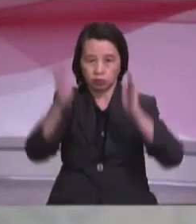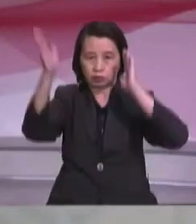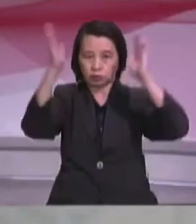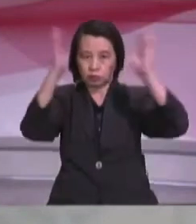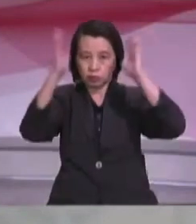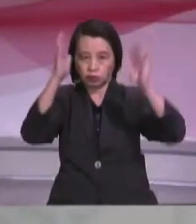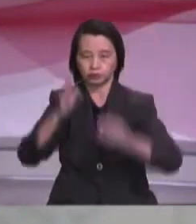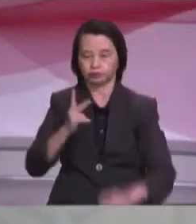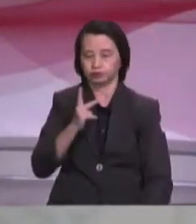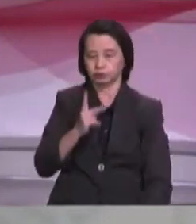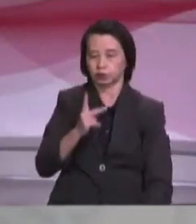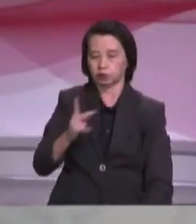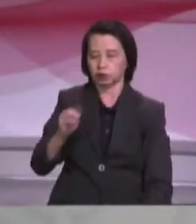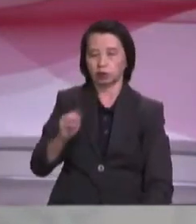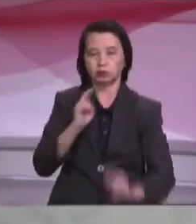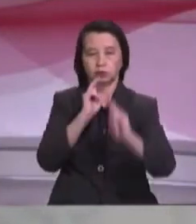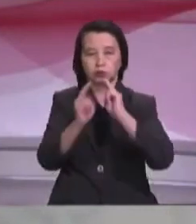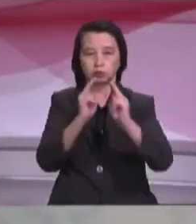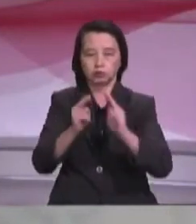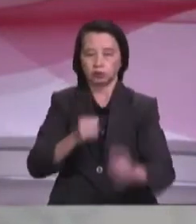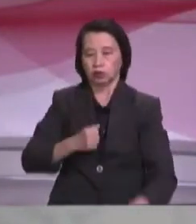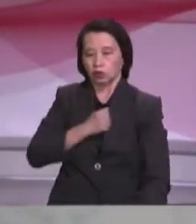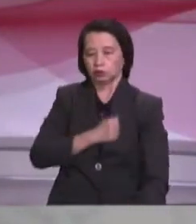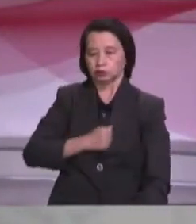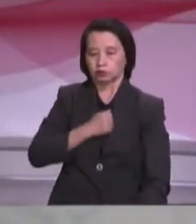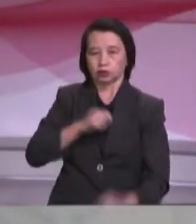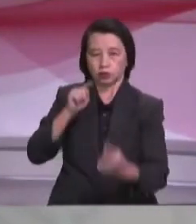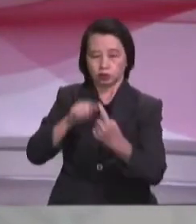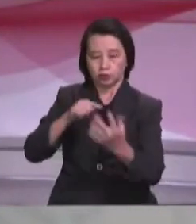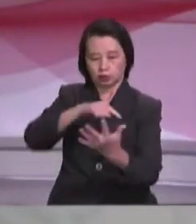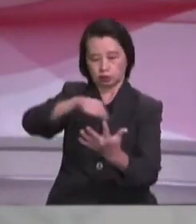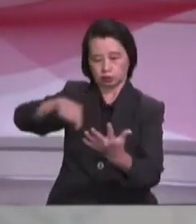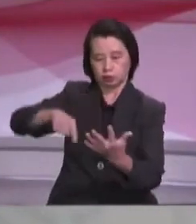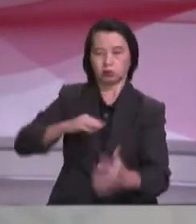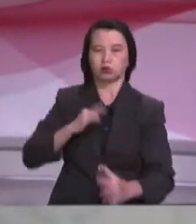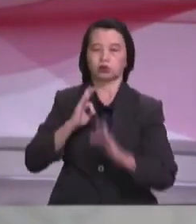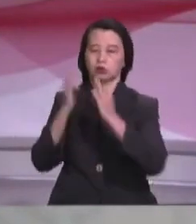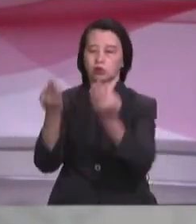Kementerian Kesihatan mengucapkan takziah kepada semua ahli keluarga mereka.